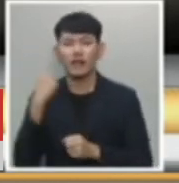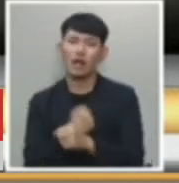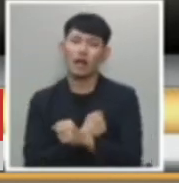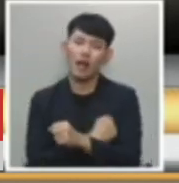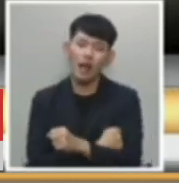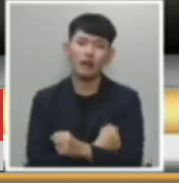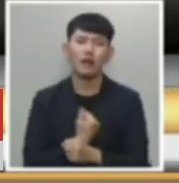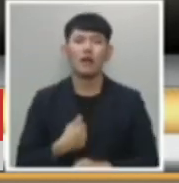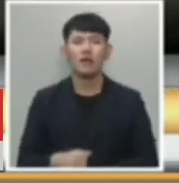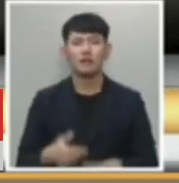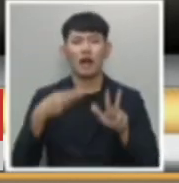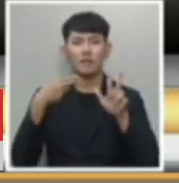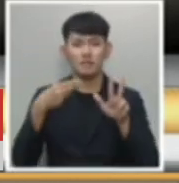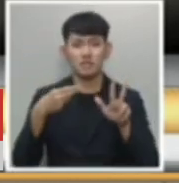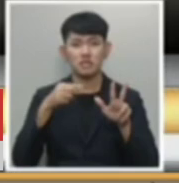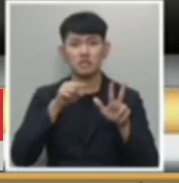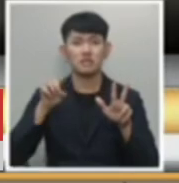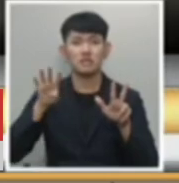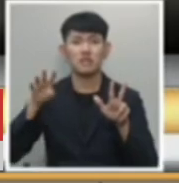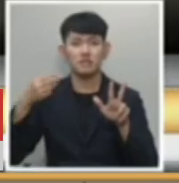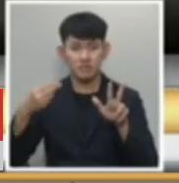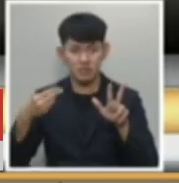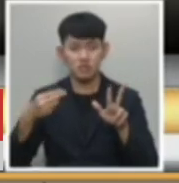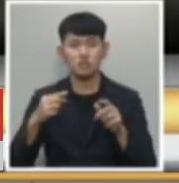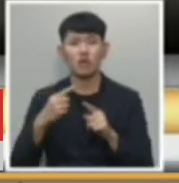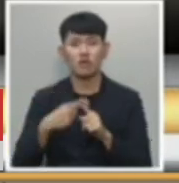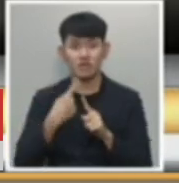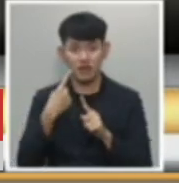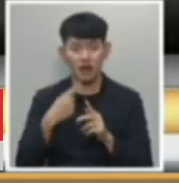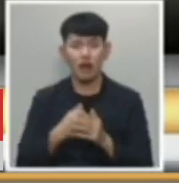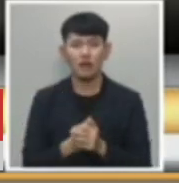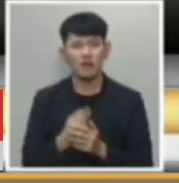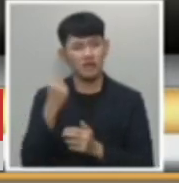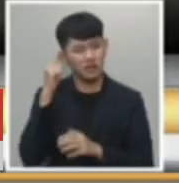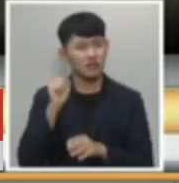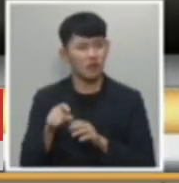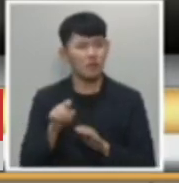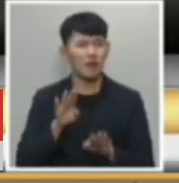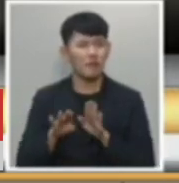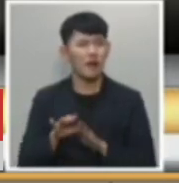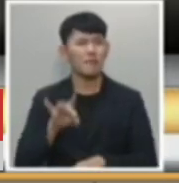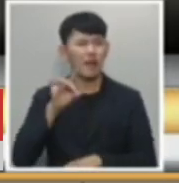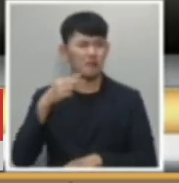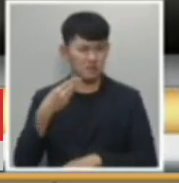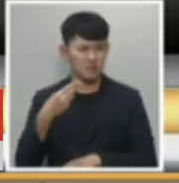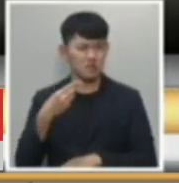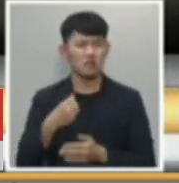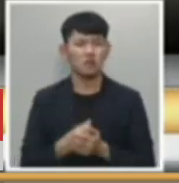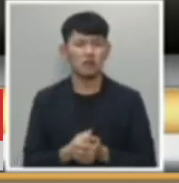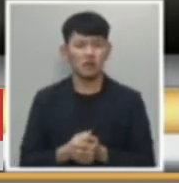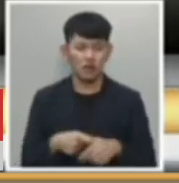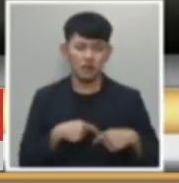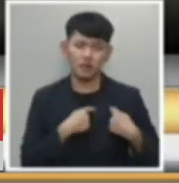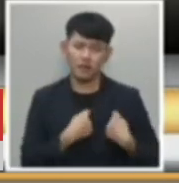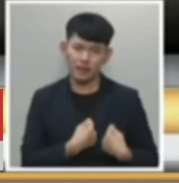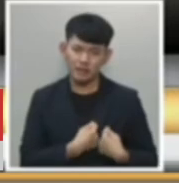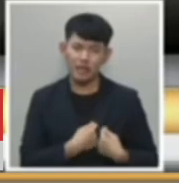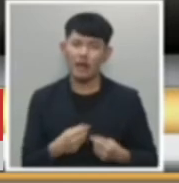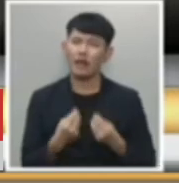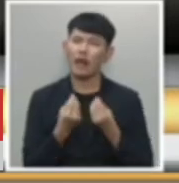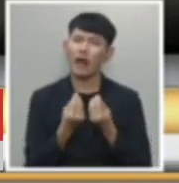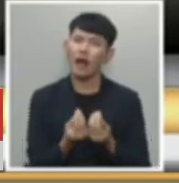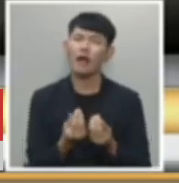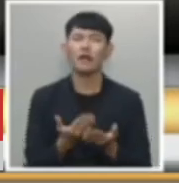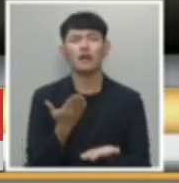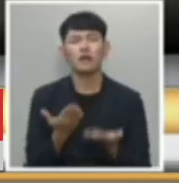30,000 ถึง 40,000 บาทต่อเดือนต่อแห่งนะครับควรจะประมาณ 80,000 บาทต่อแห่งนะครับส่วนเรื่องขวัญกำลังใจของเจ้าหน้าที่นะครับ